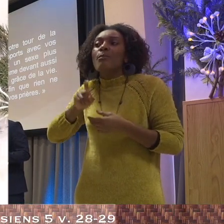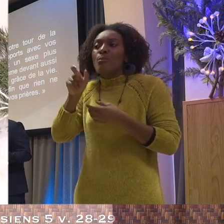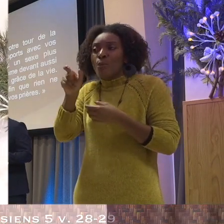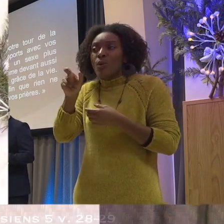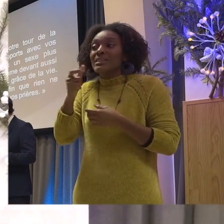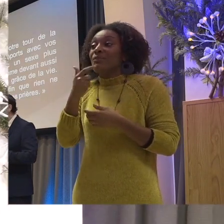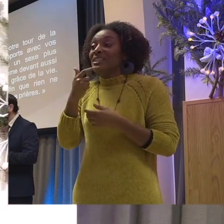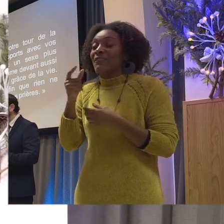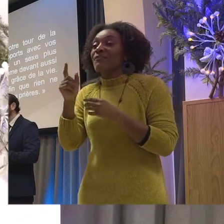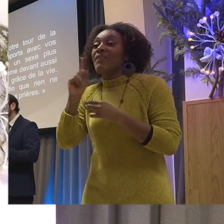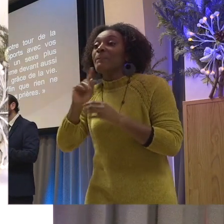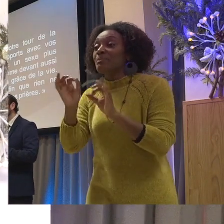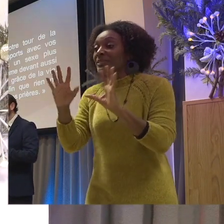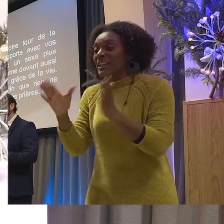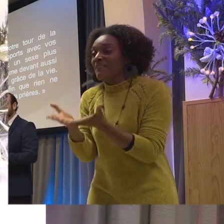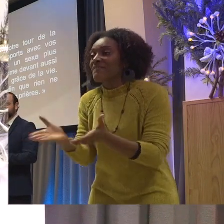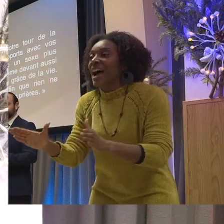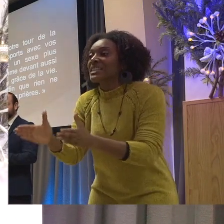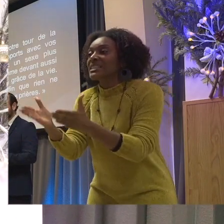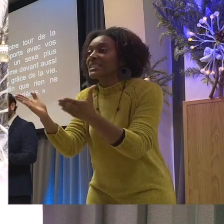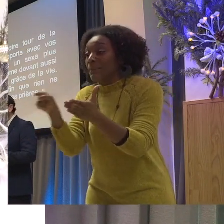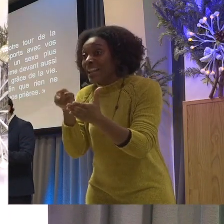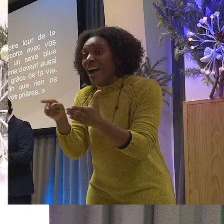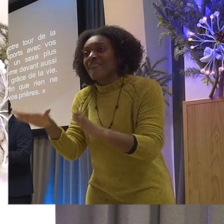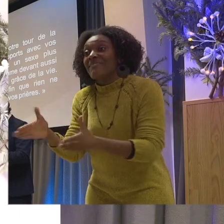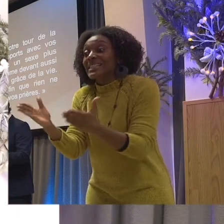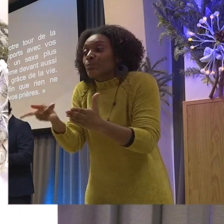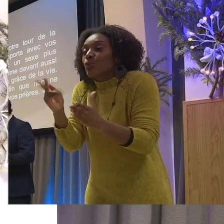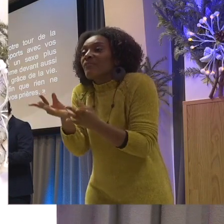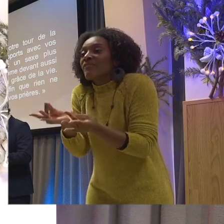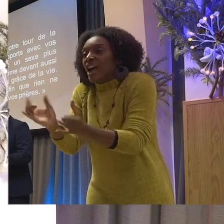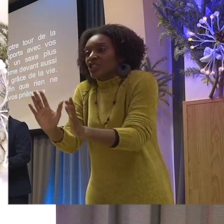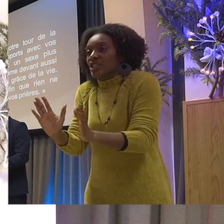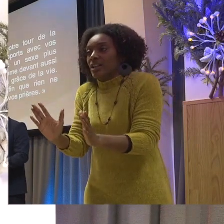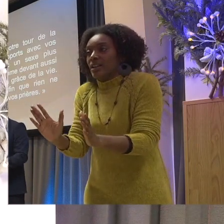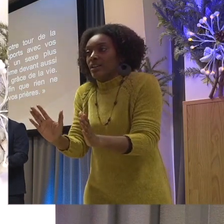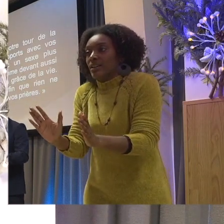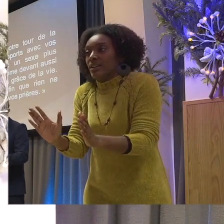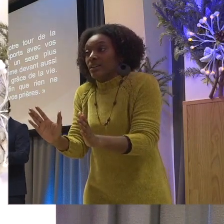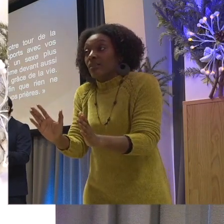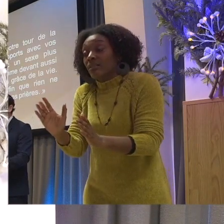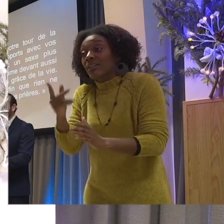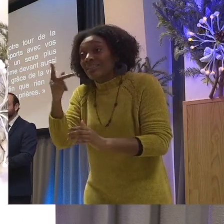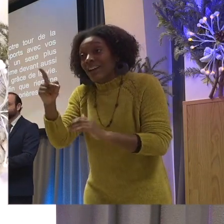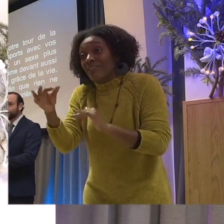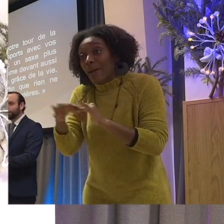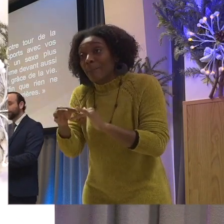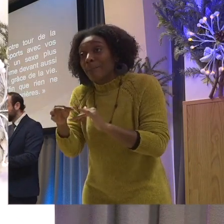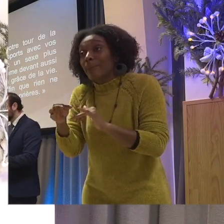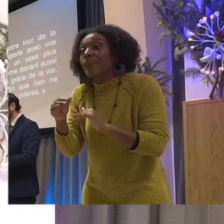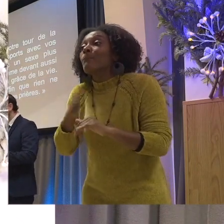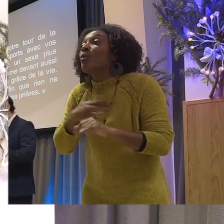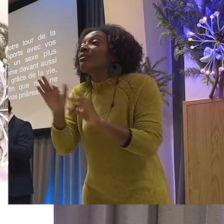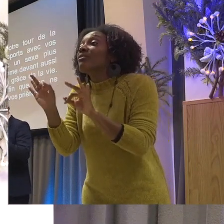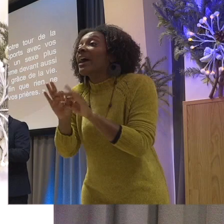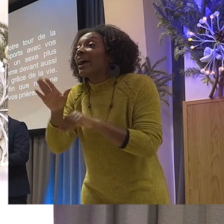est un vase plus fragile, plus sensible. Ta femme, mon frère, c'est comme un vase précieux. Tu peux imaginer,